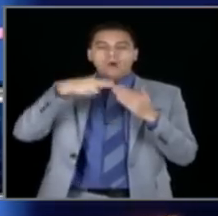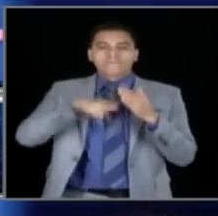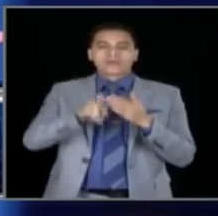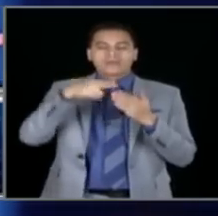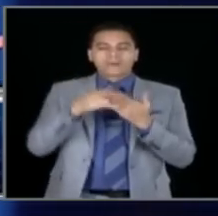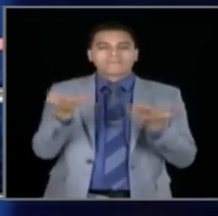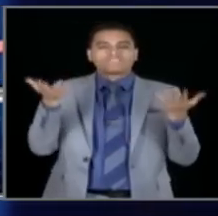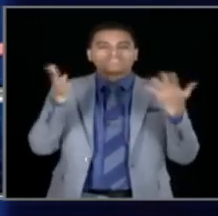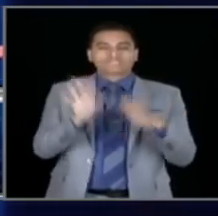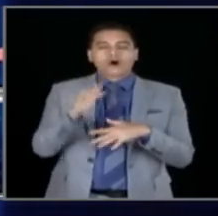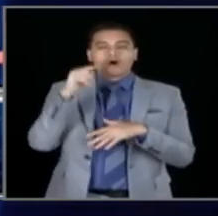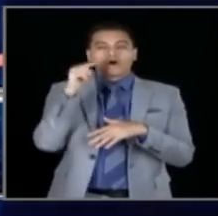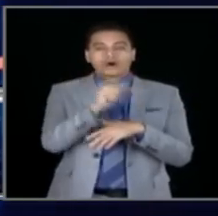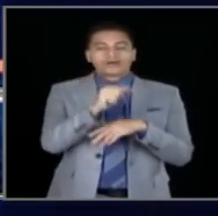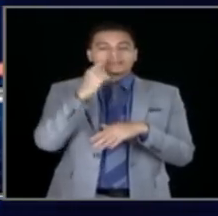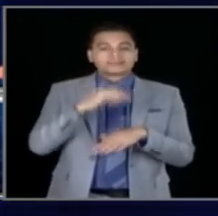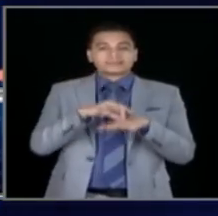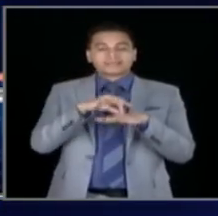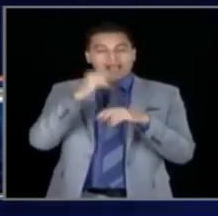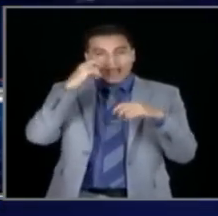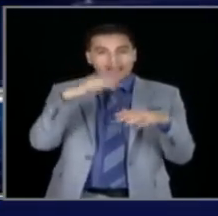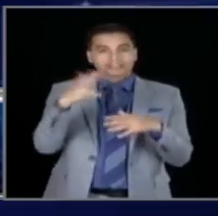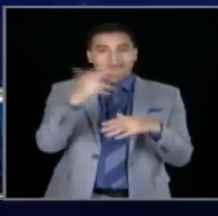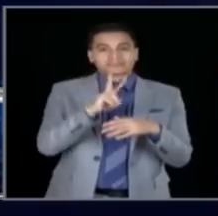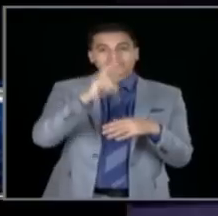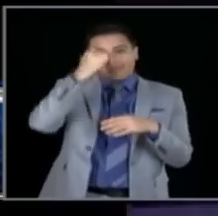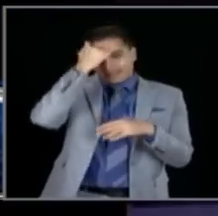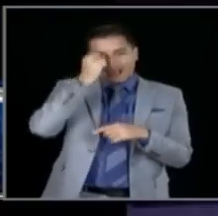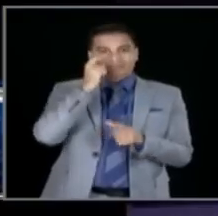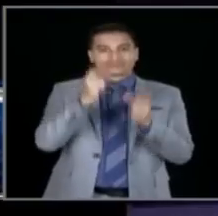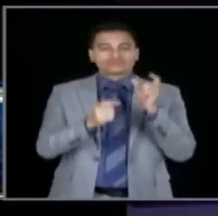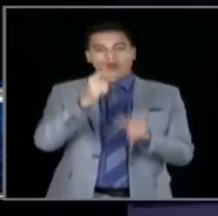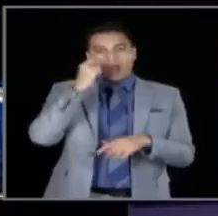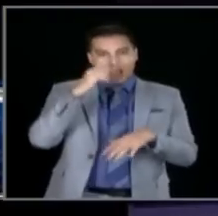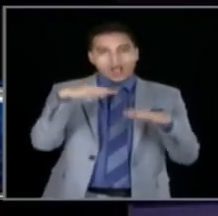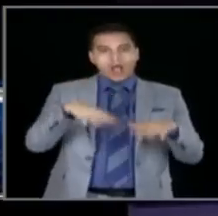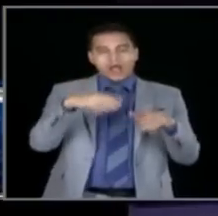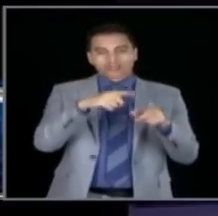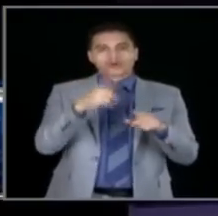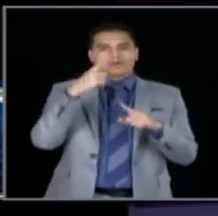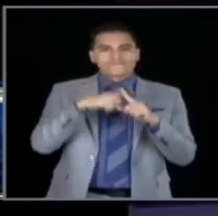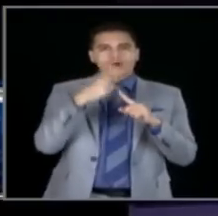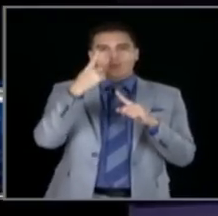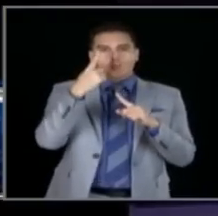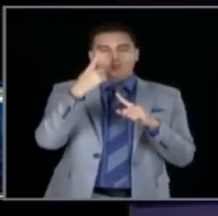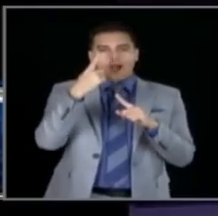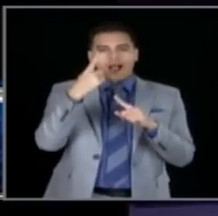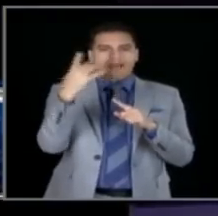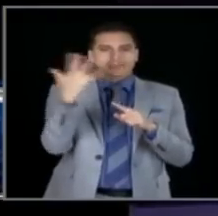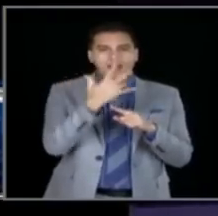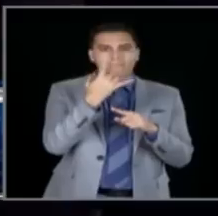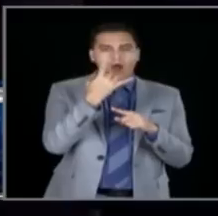عدد سكانها حوالي 7000 نسمة. واحدة من كل 10